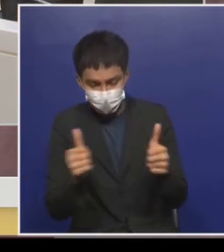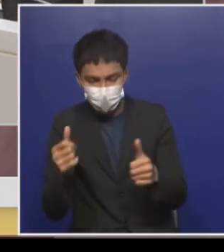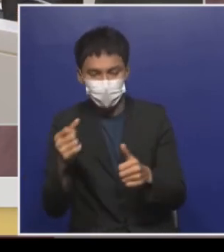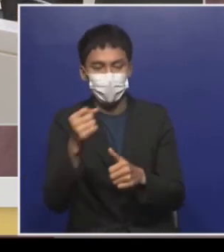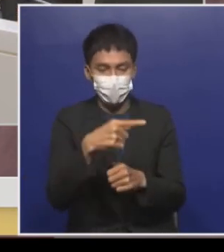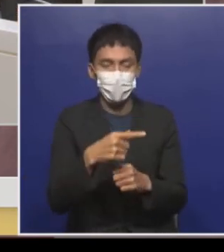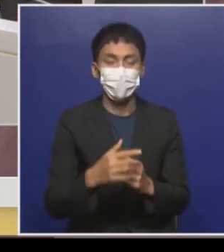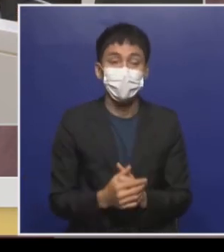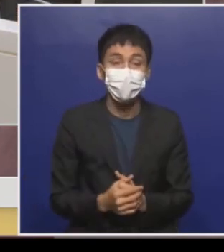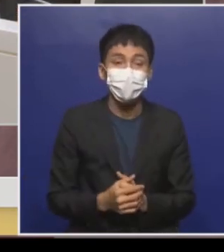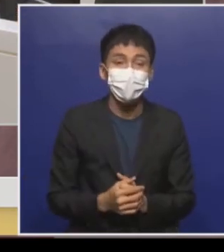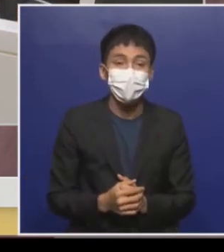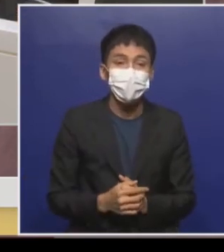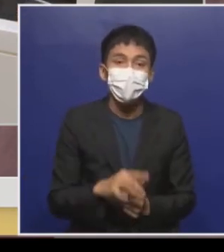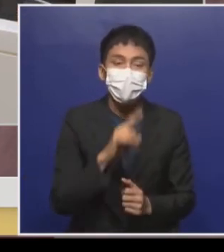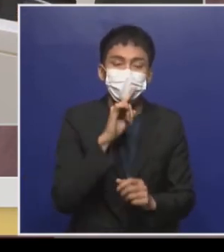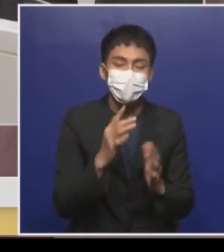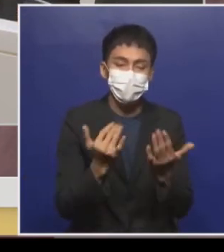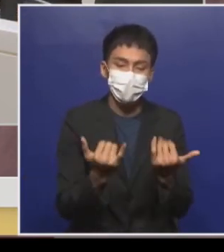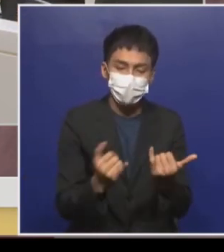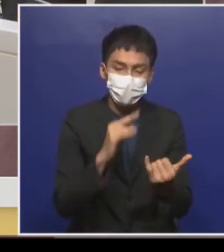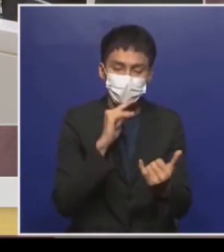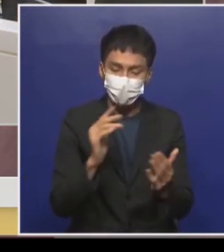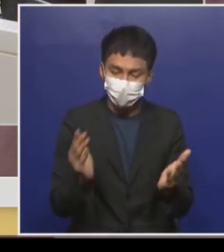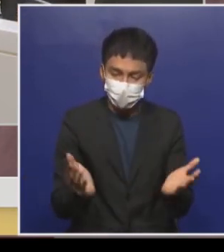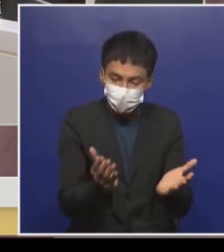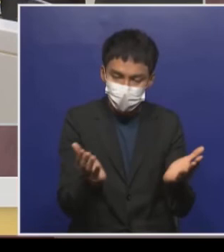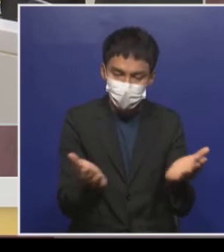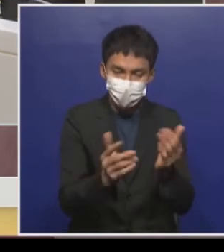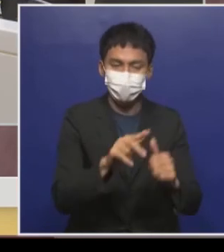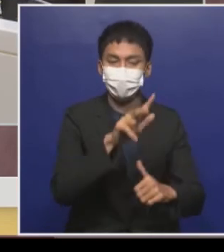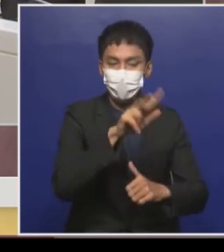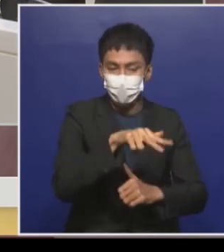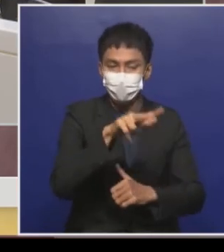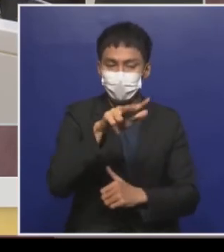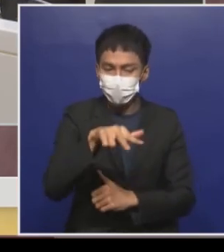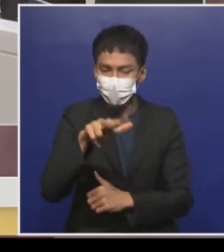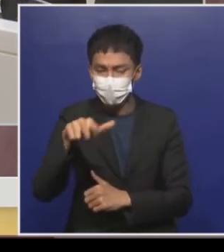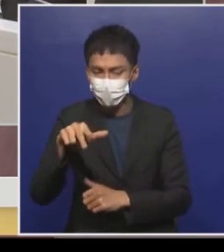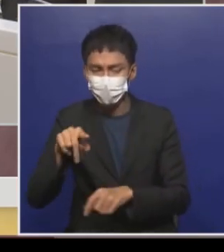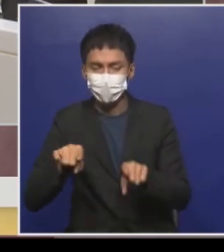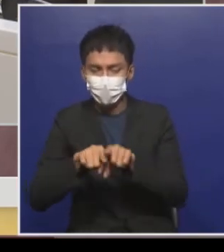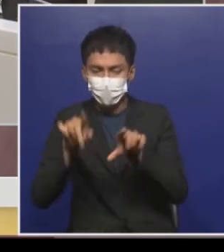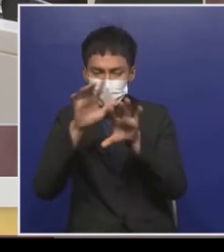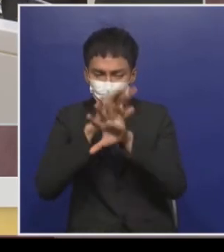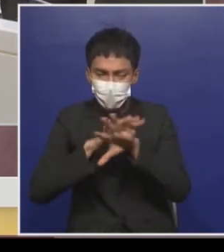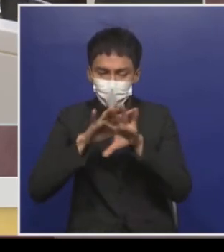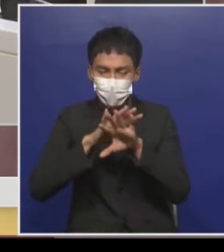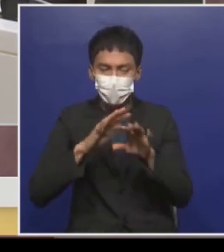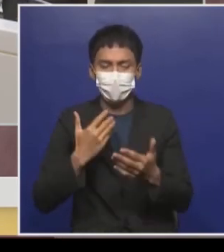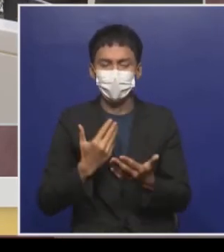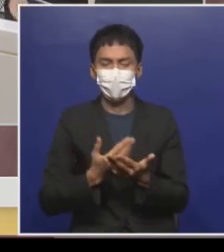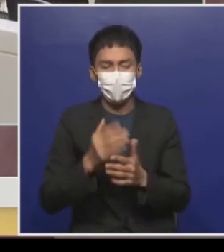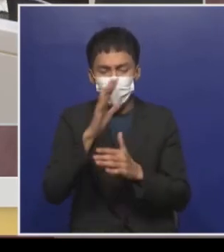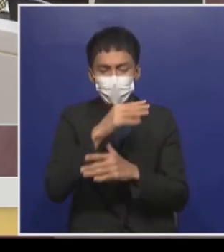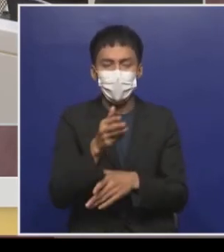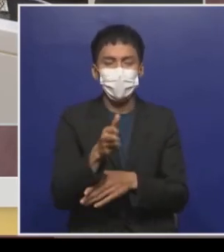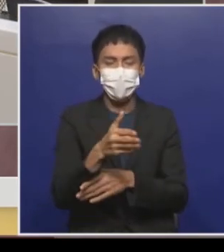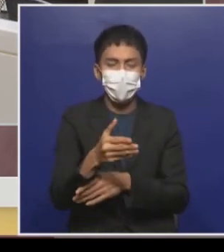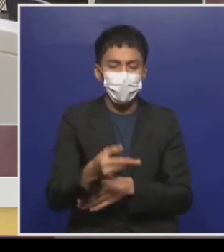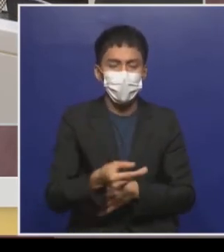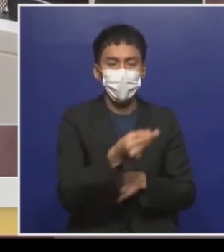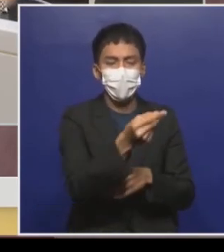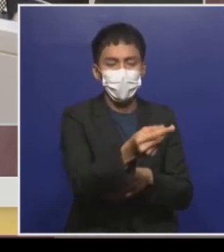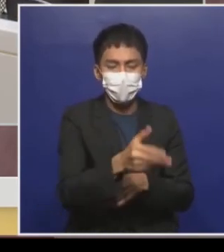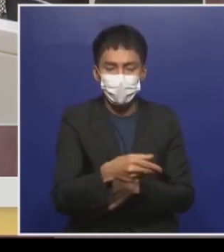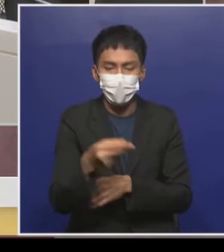กคอว่าการสงเคราะห์เดืล 3,000าทุกคนั้นก็เหือนกบว่าเราไปแจกปลาให้เขาแต่กเราก